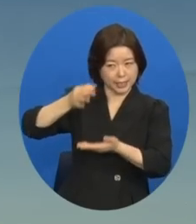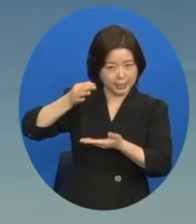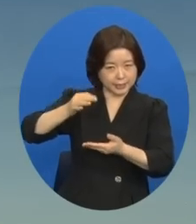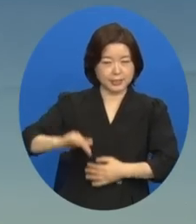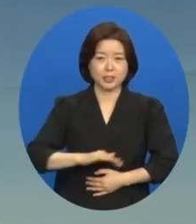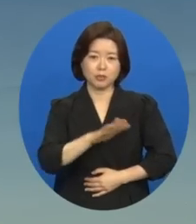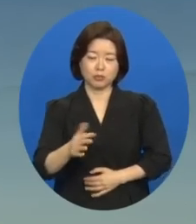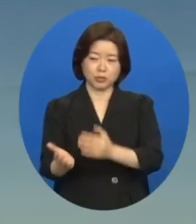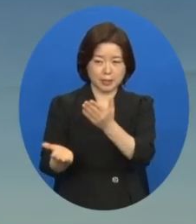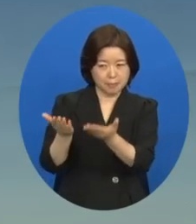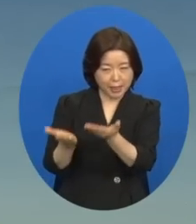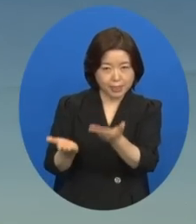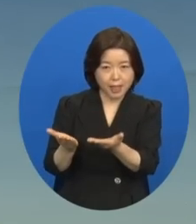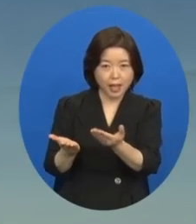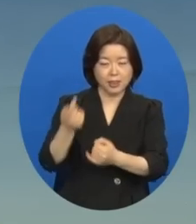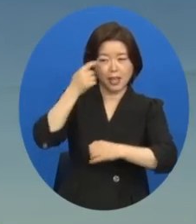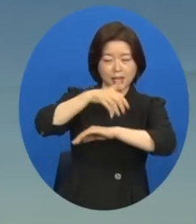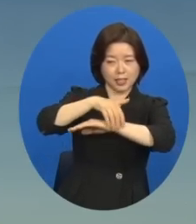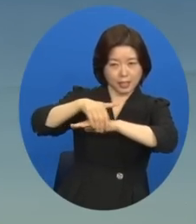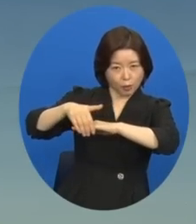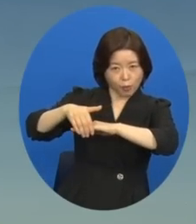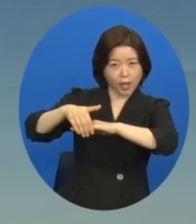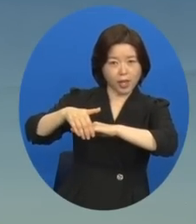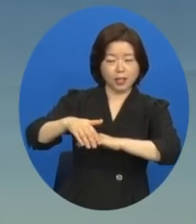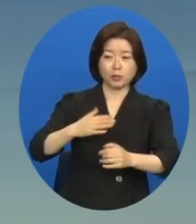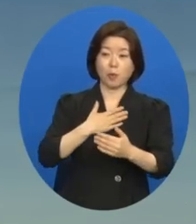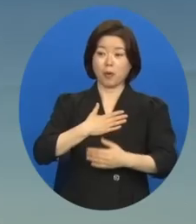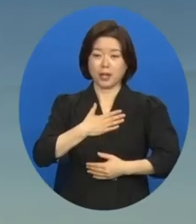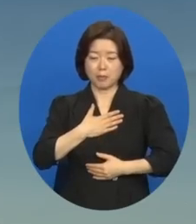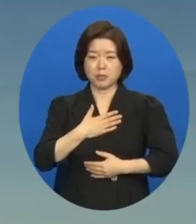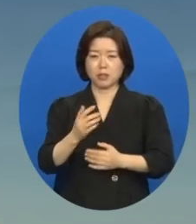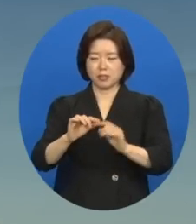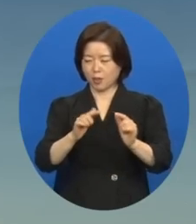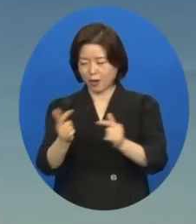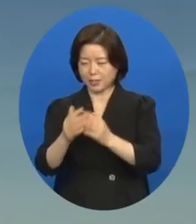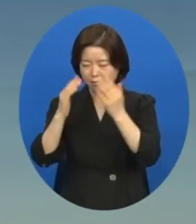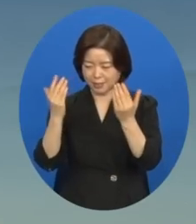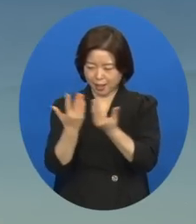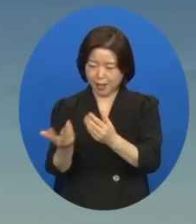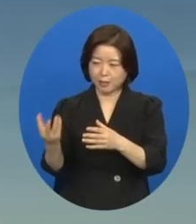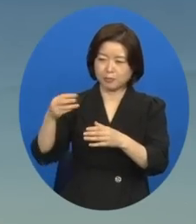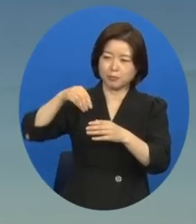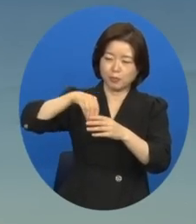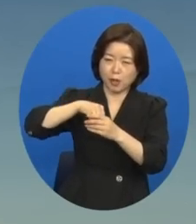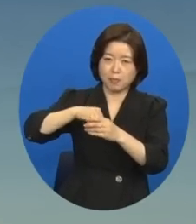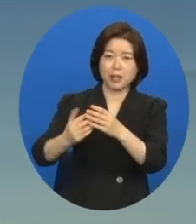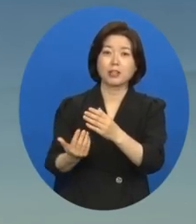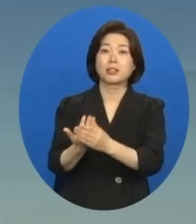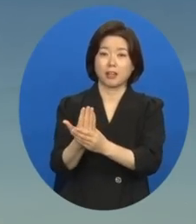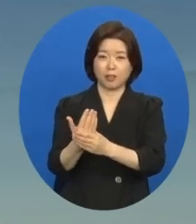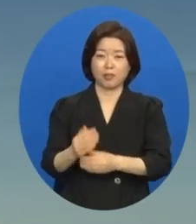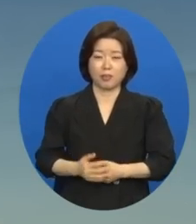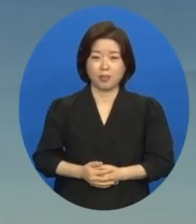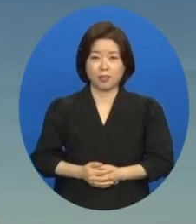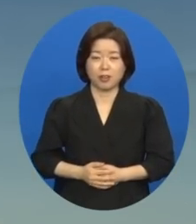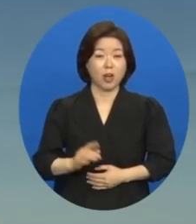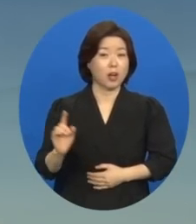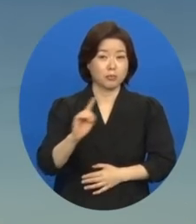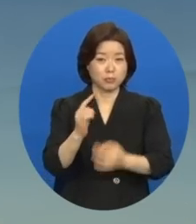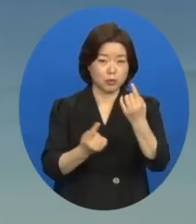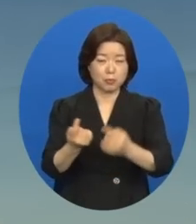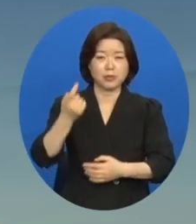우리의 판단, 계획과 감정이 일어나는 곳이 마음이에요. 무엇보다도 우리의